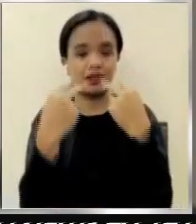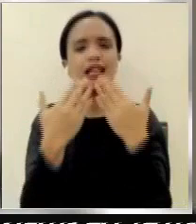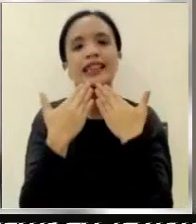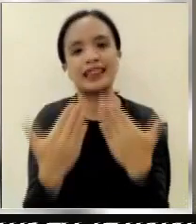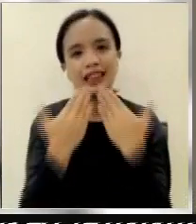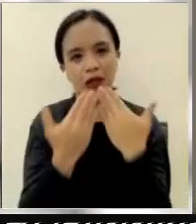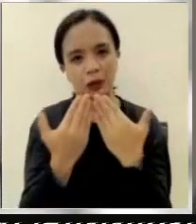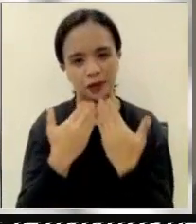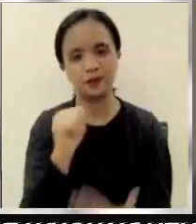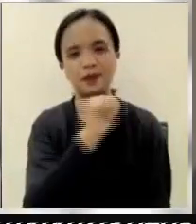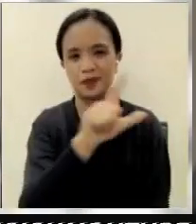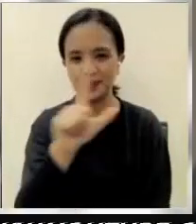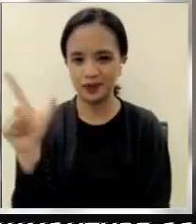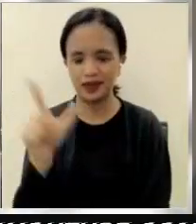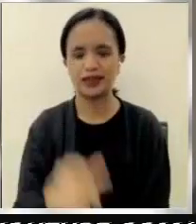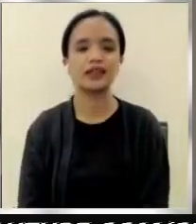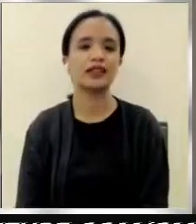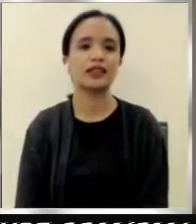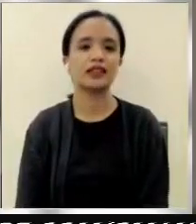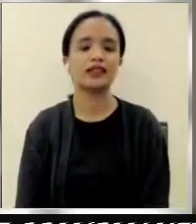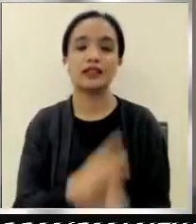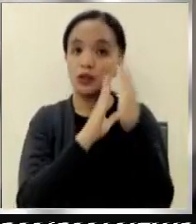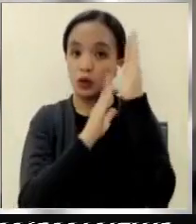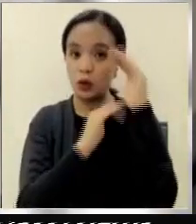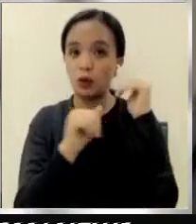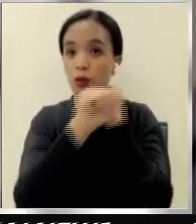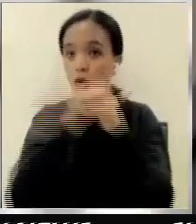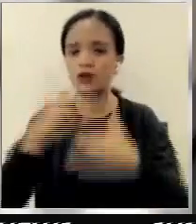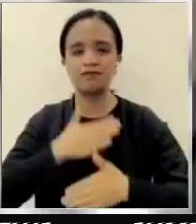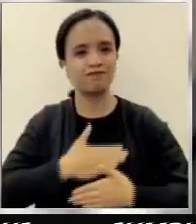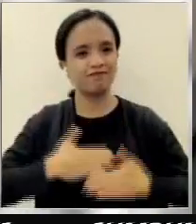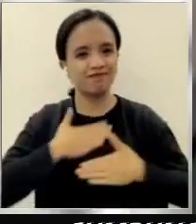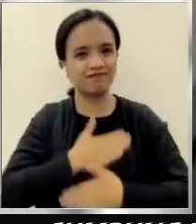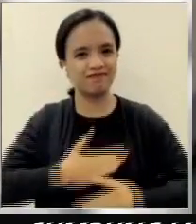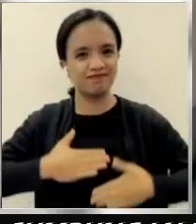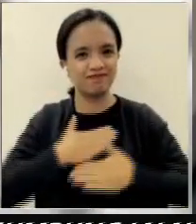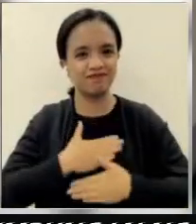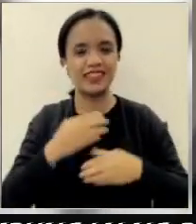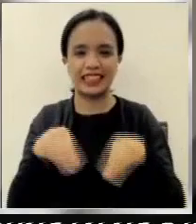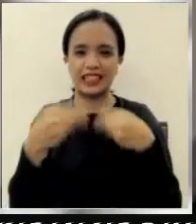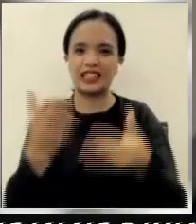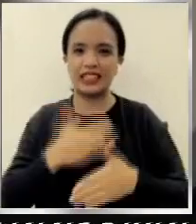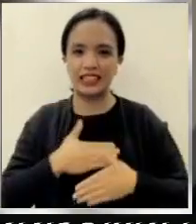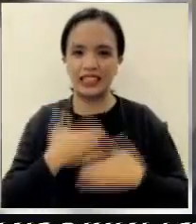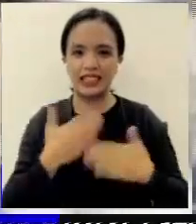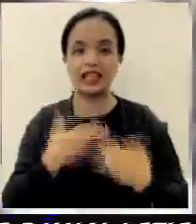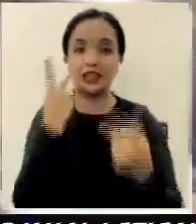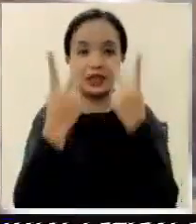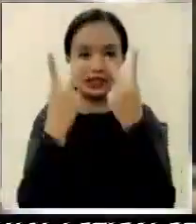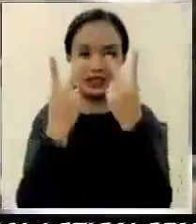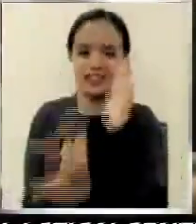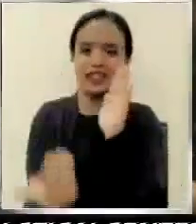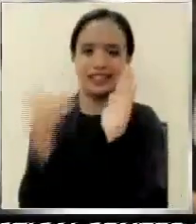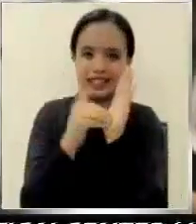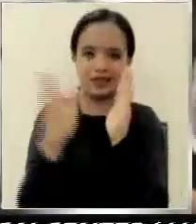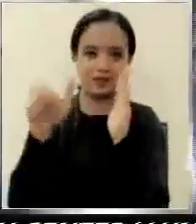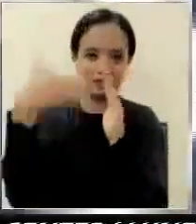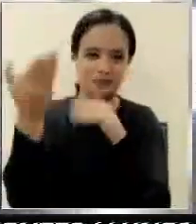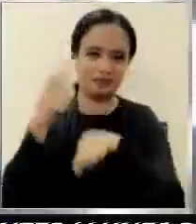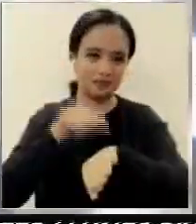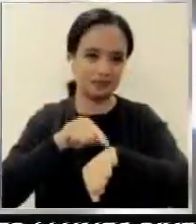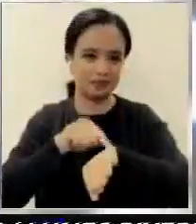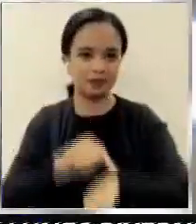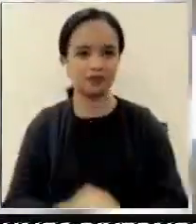sana nag-enjoy po kayo at napasaya namin kayo ngayong araw. At magkita-kita po tayo ulit next time.